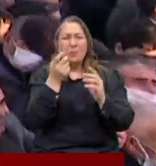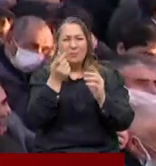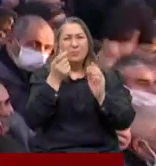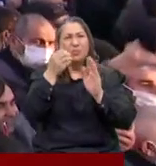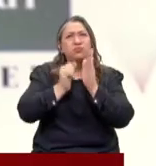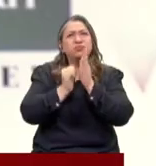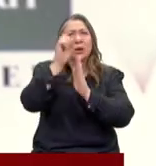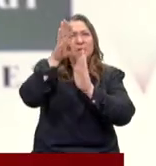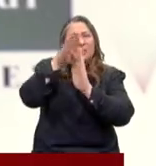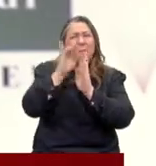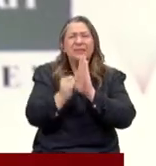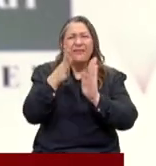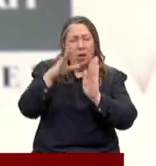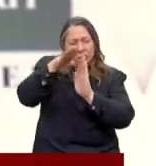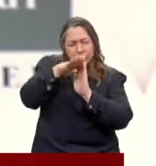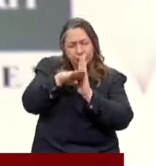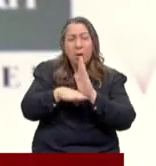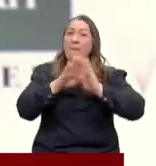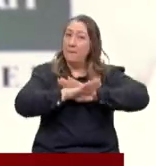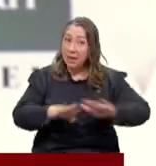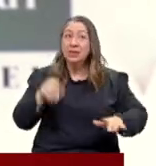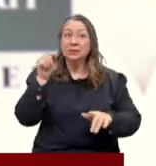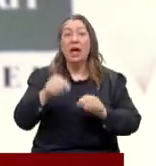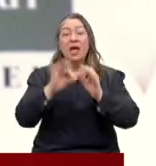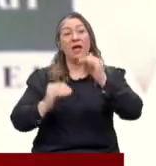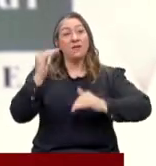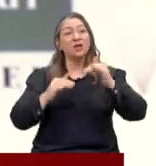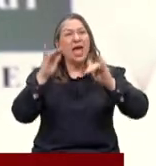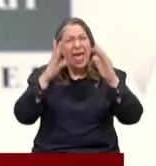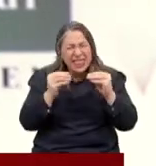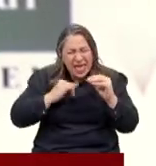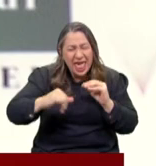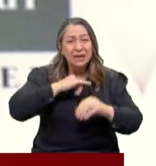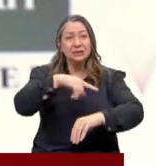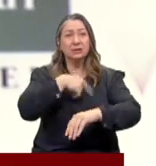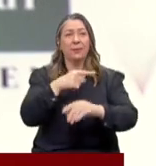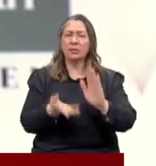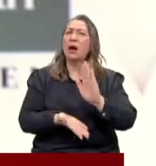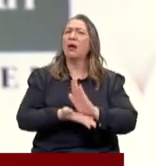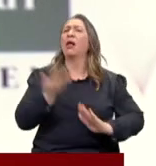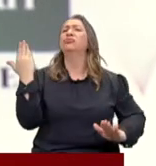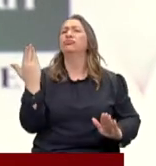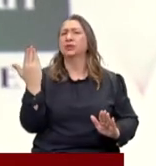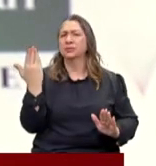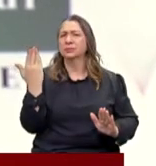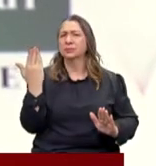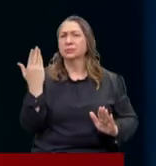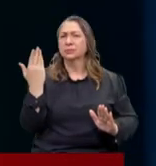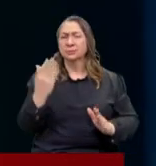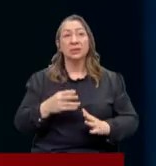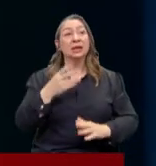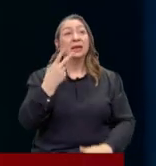temizlediğimiz gibi enflasyondaki müsilajı da en kısa sürede ortadan